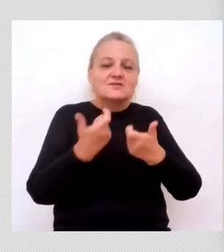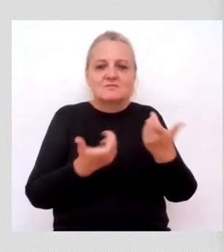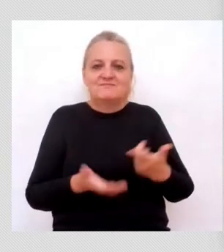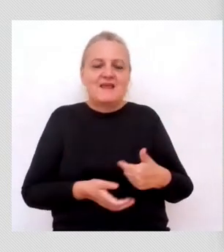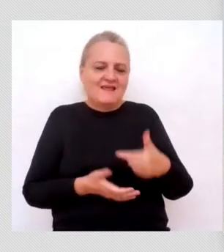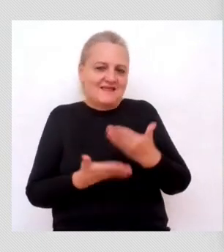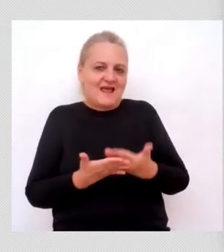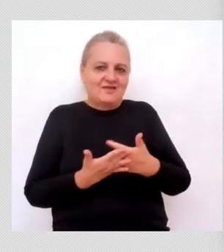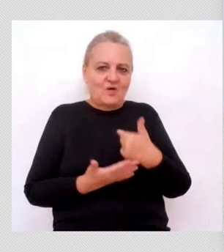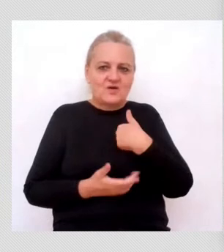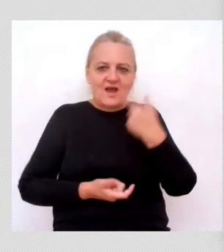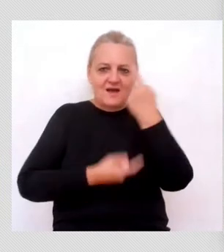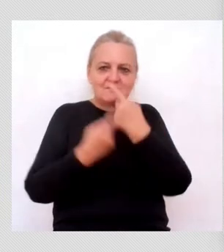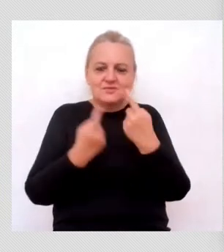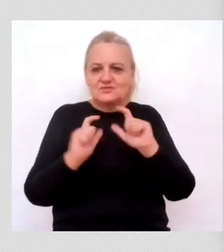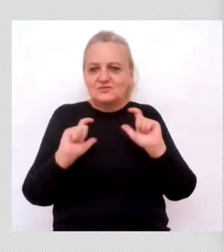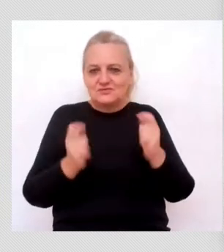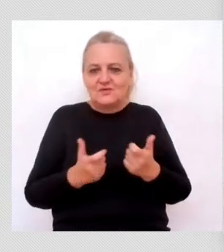że